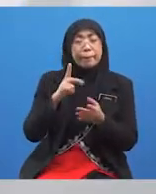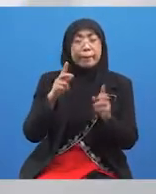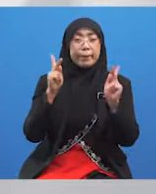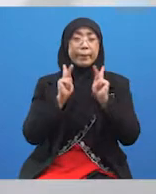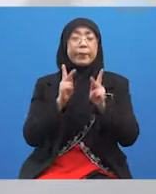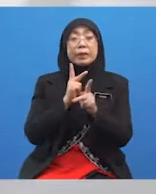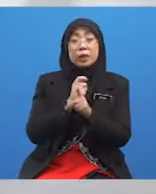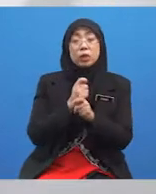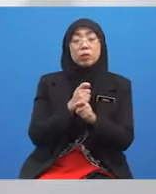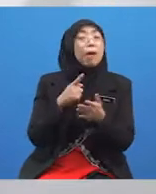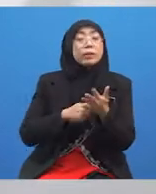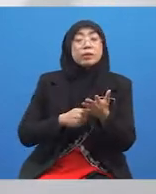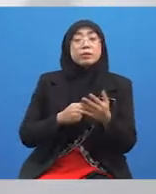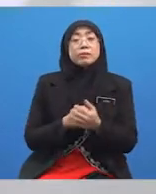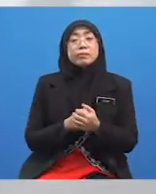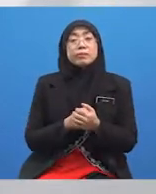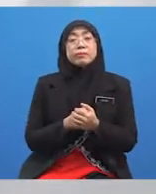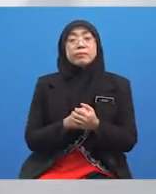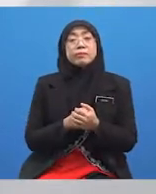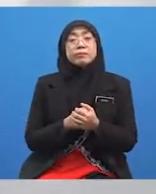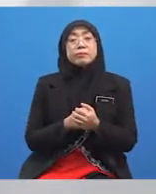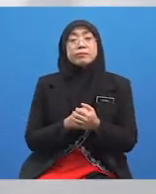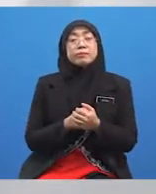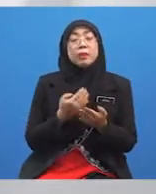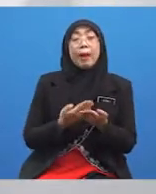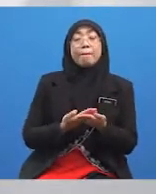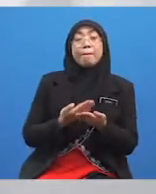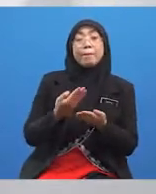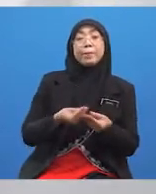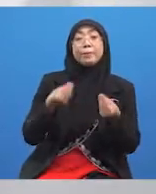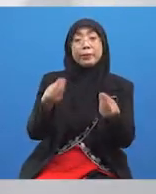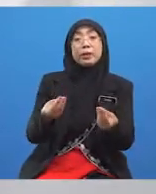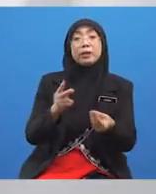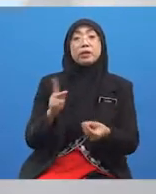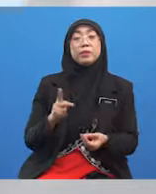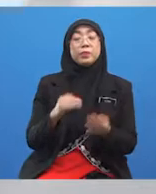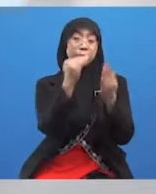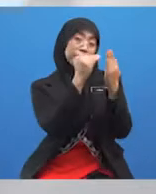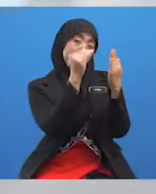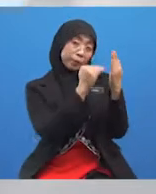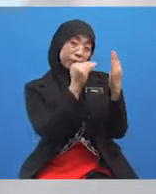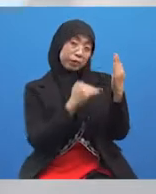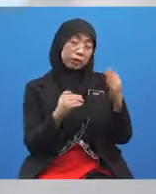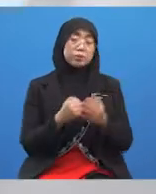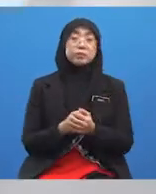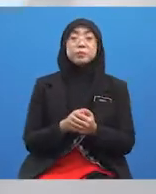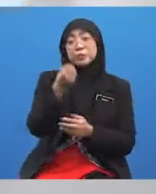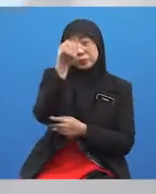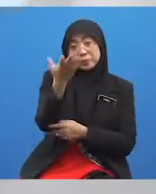soalan. Antaranya, kata tugas berikan, senaraikan, nyatakan, wajib ada